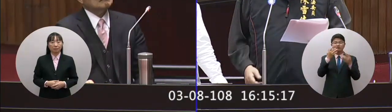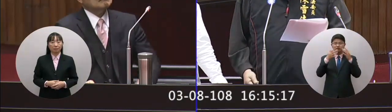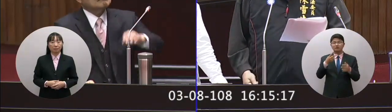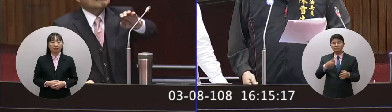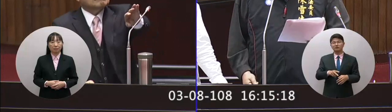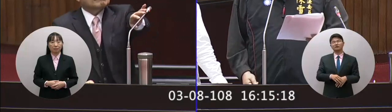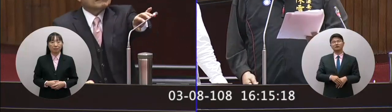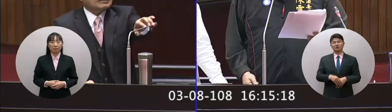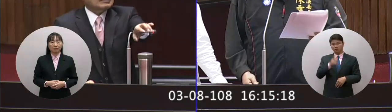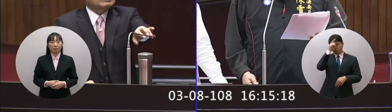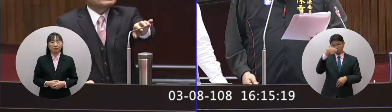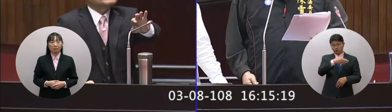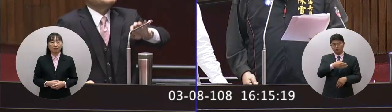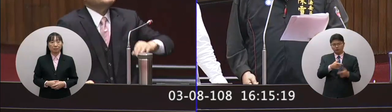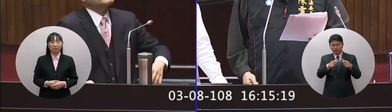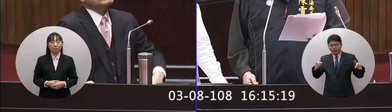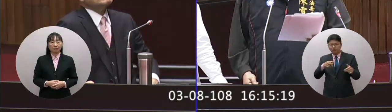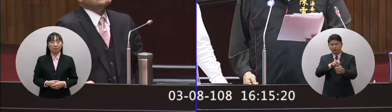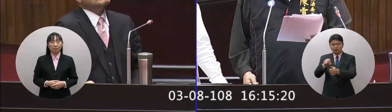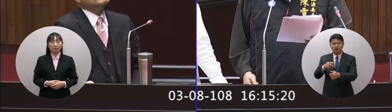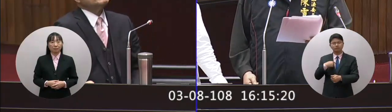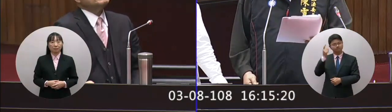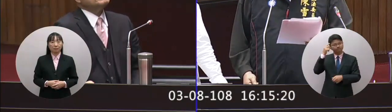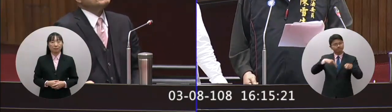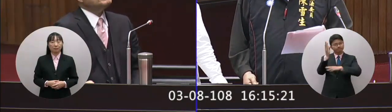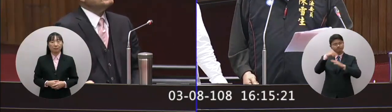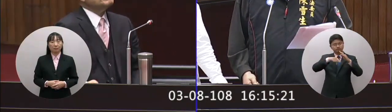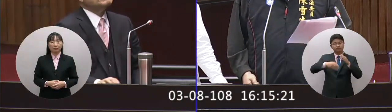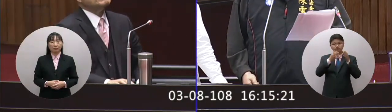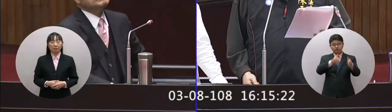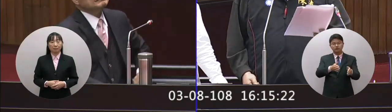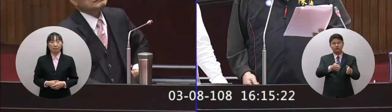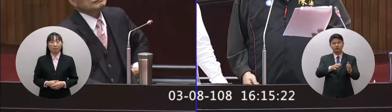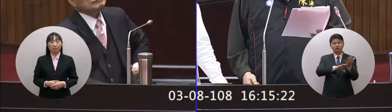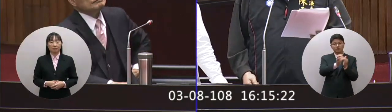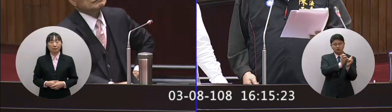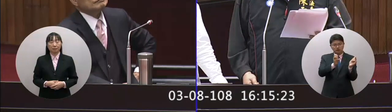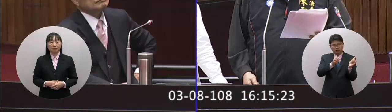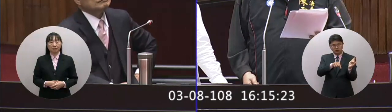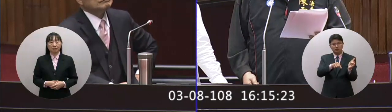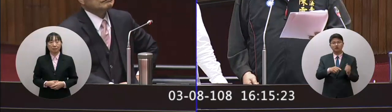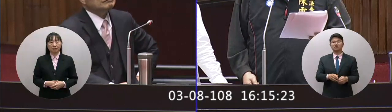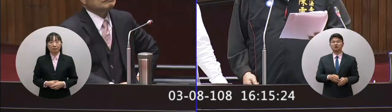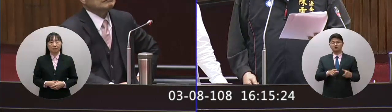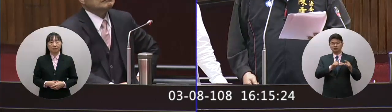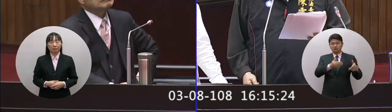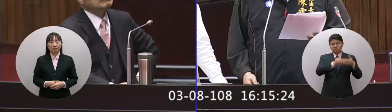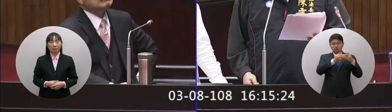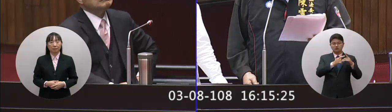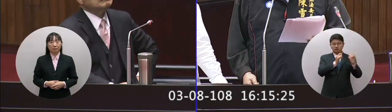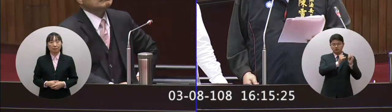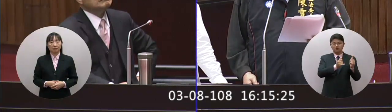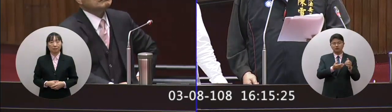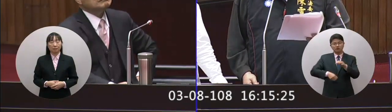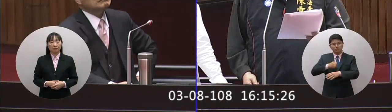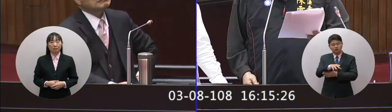哈。那本席建议啊，行政院在离岛地区示范大陆地区人民投资马祖地区养